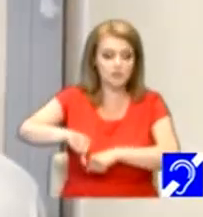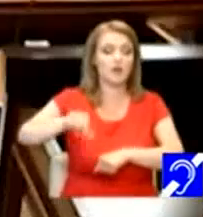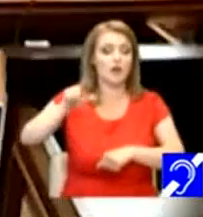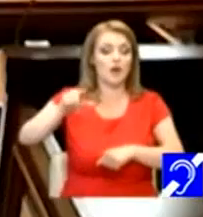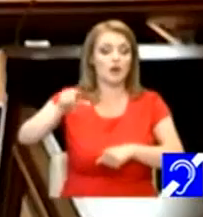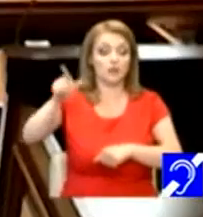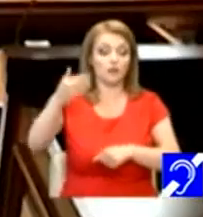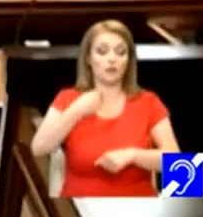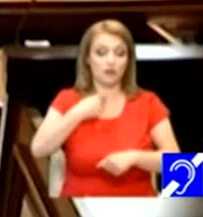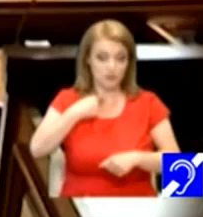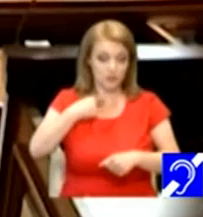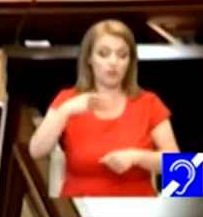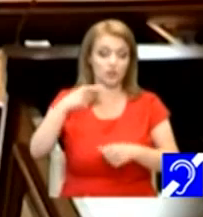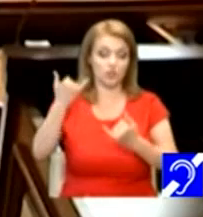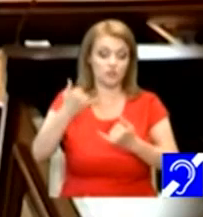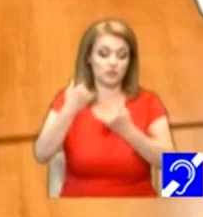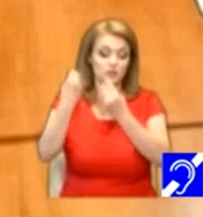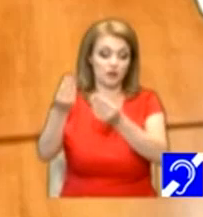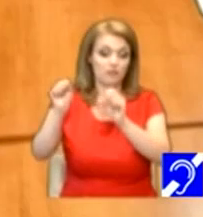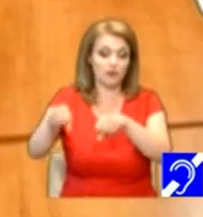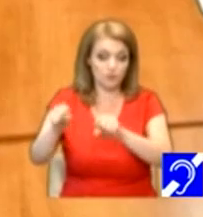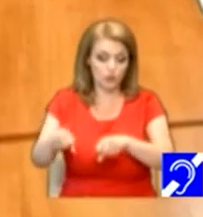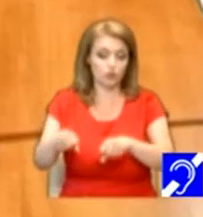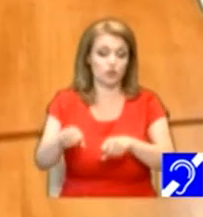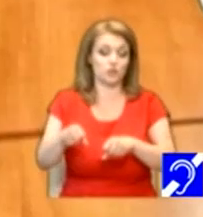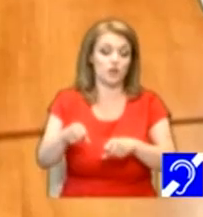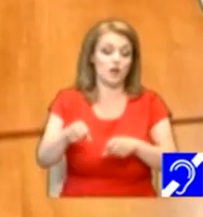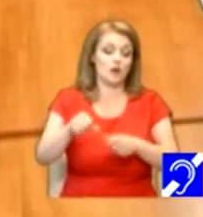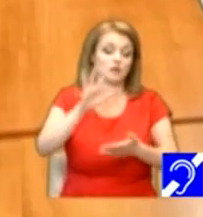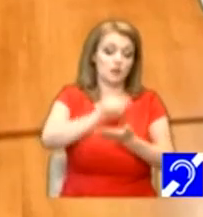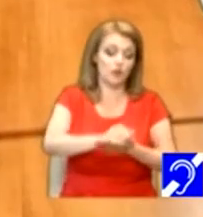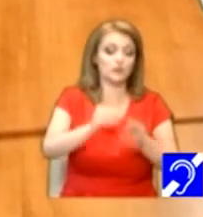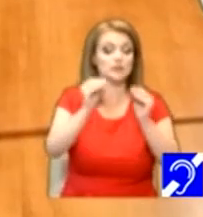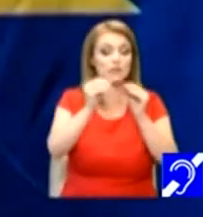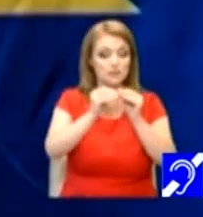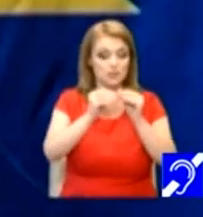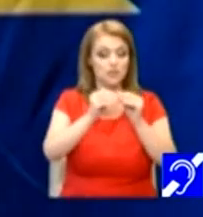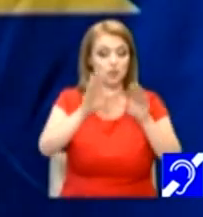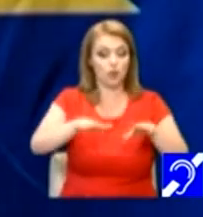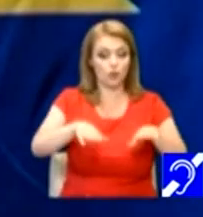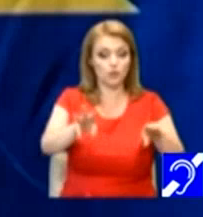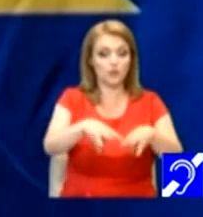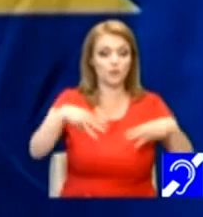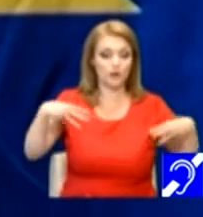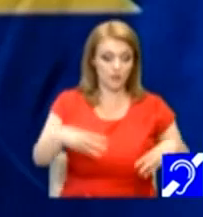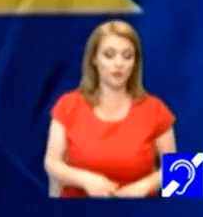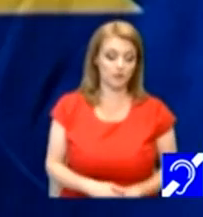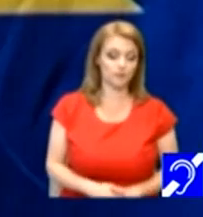au 180.000 au votat pentru PAS, înseamnă că undeva peste 10